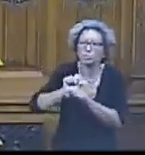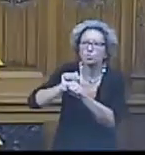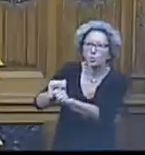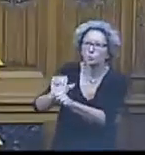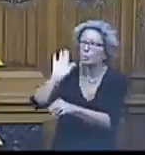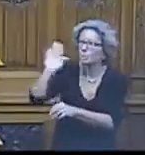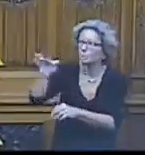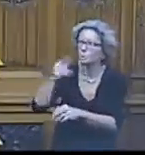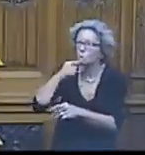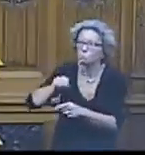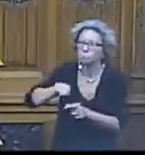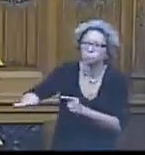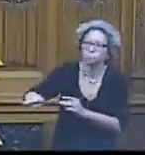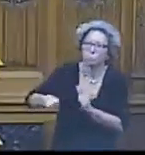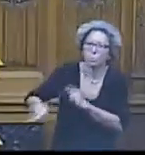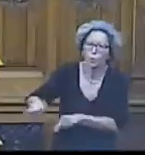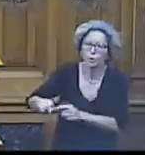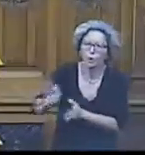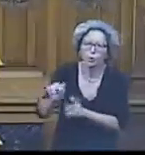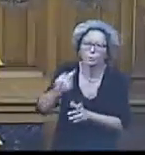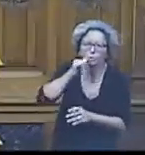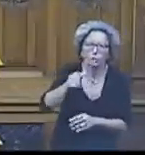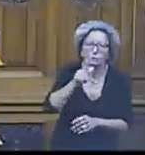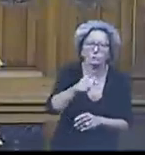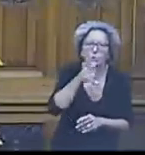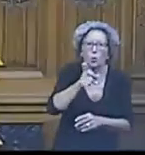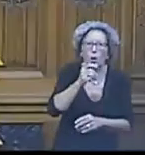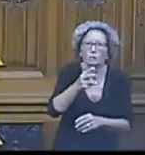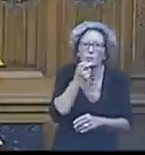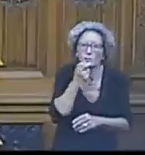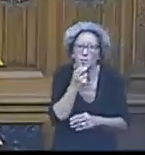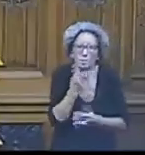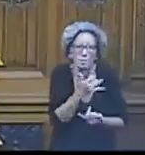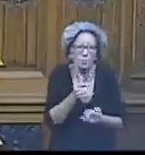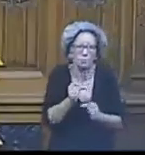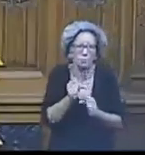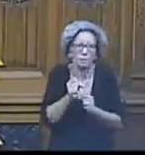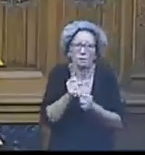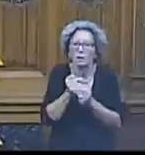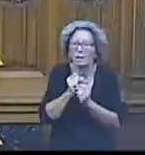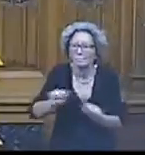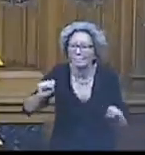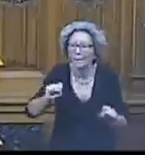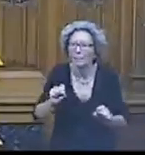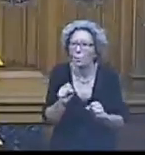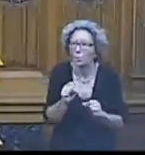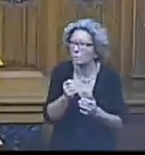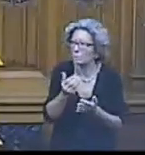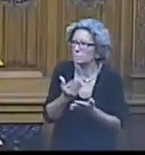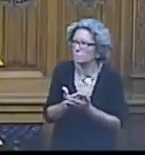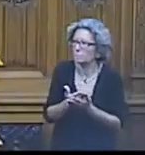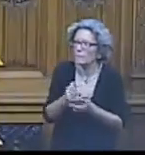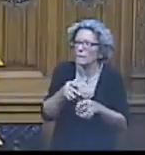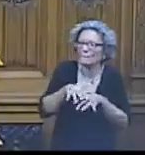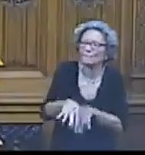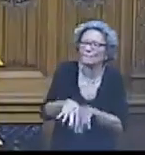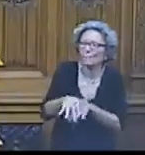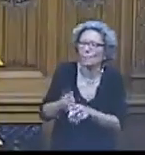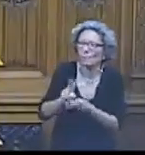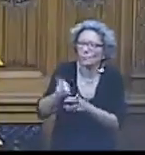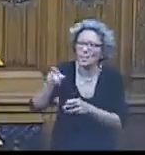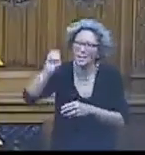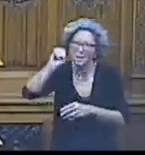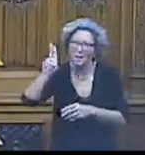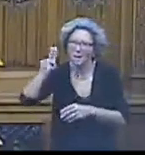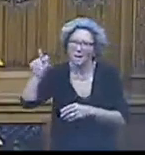an urinieren sollen oder schreien, so laut sie wollen, wie die Demo in Erdberg. Und es gibt Leute,